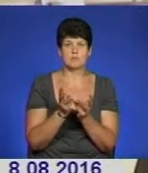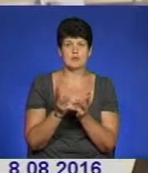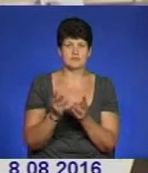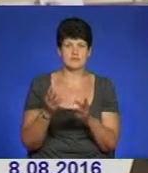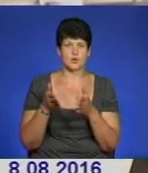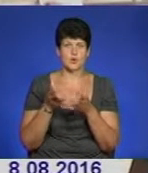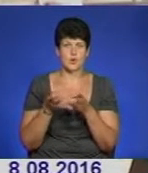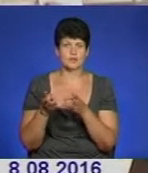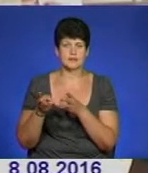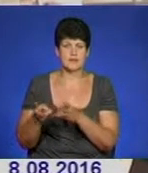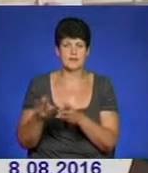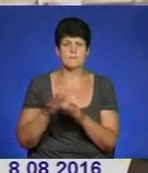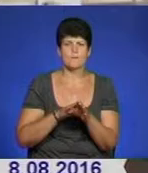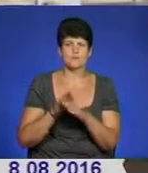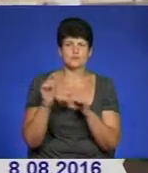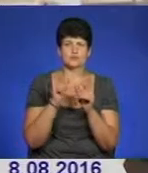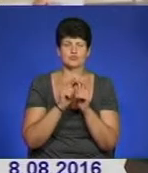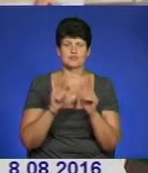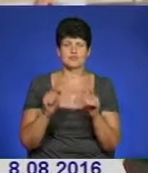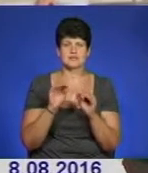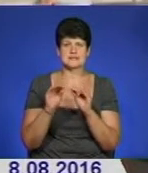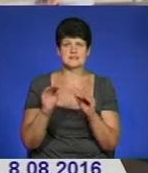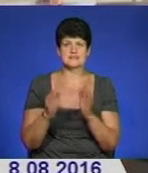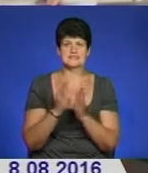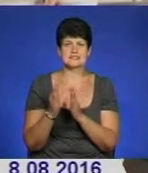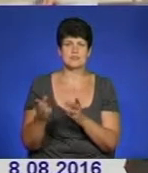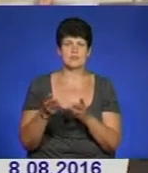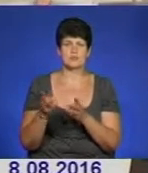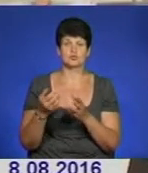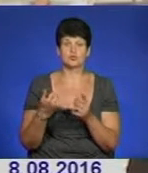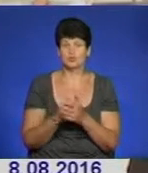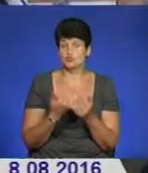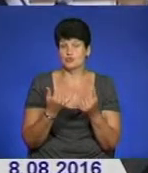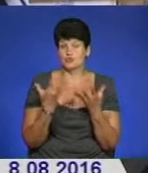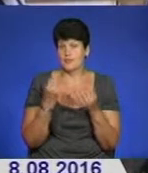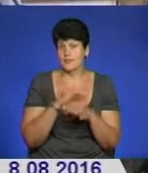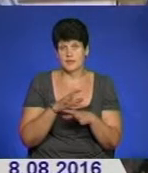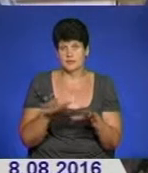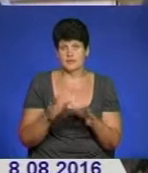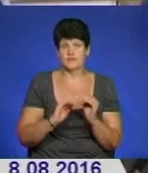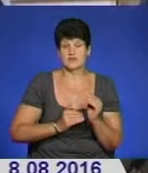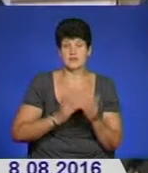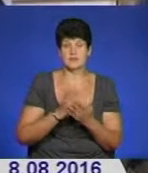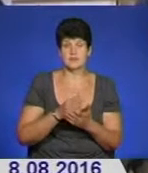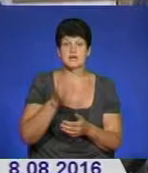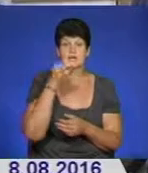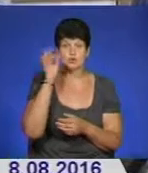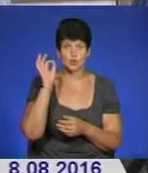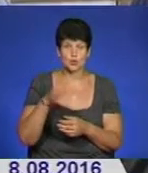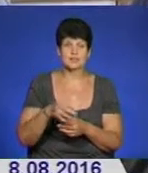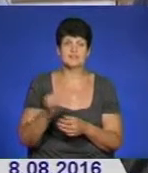і повністю в школі встановлюємо систему опалення, якої до сьогоднішнього дня в школі не було. Фірма має досвід і гарантії.